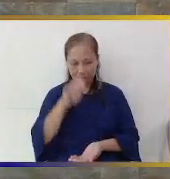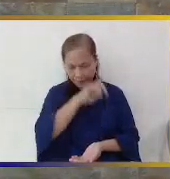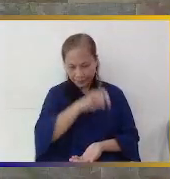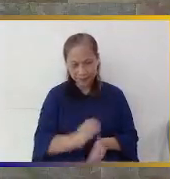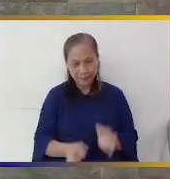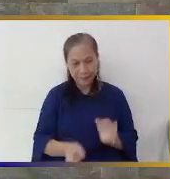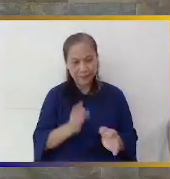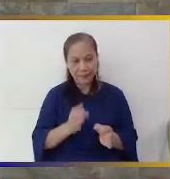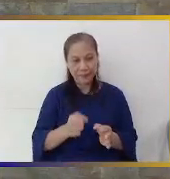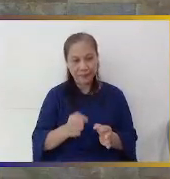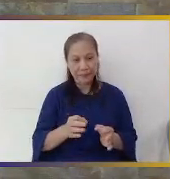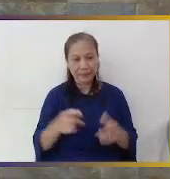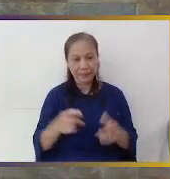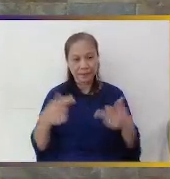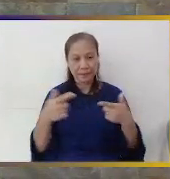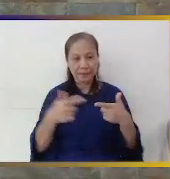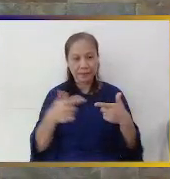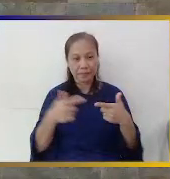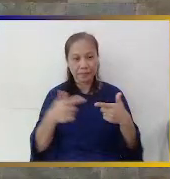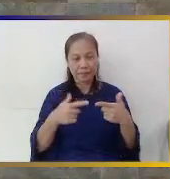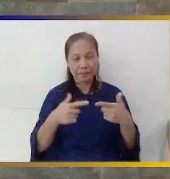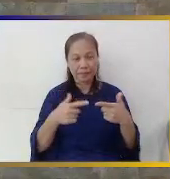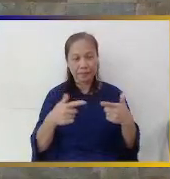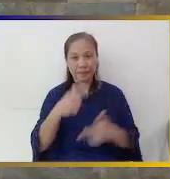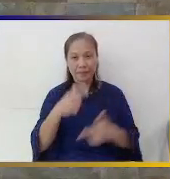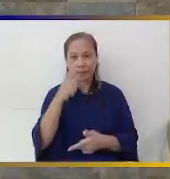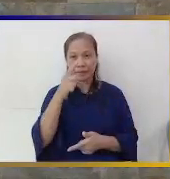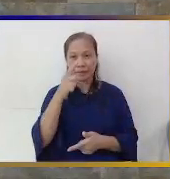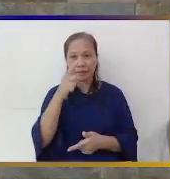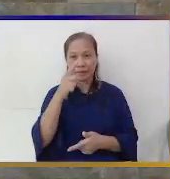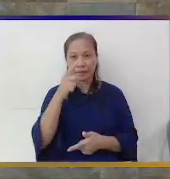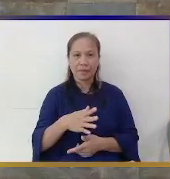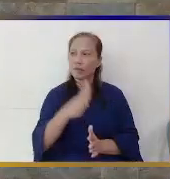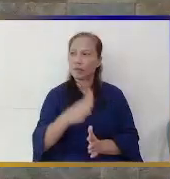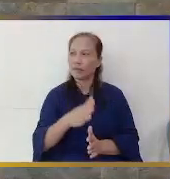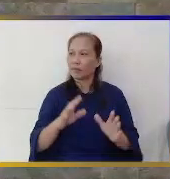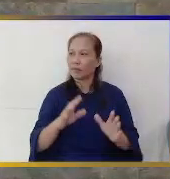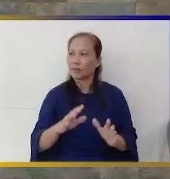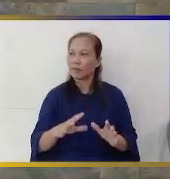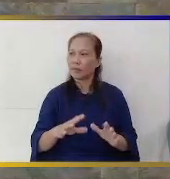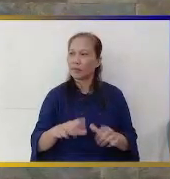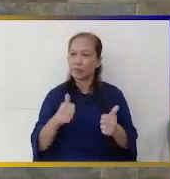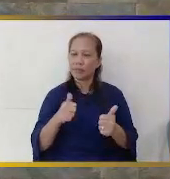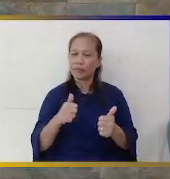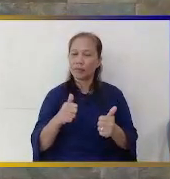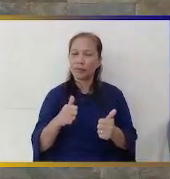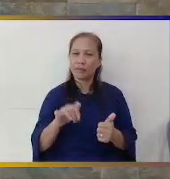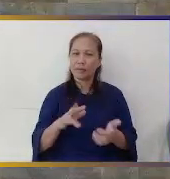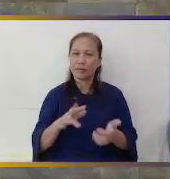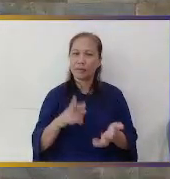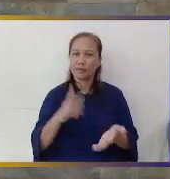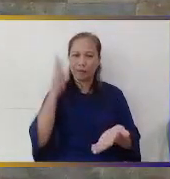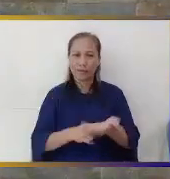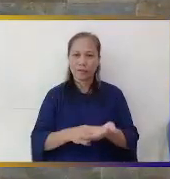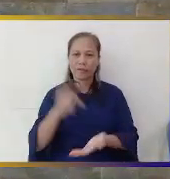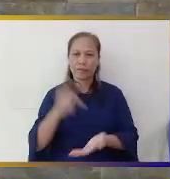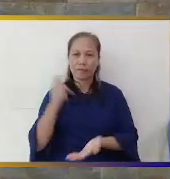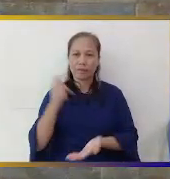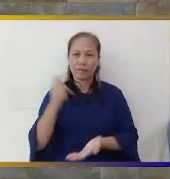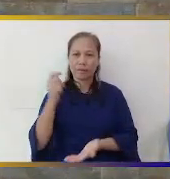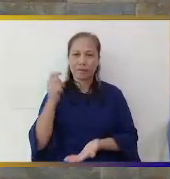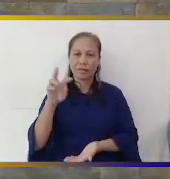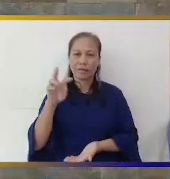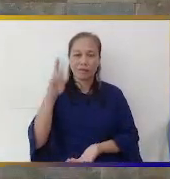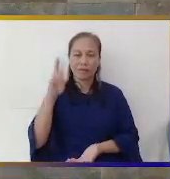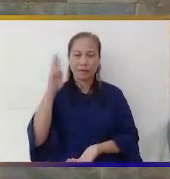ang Panginoon ipapamukha SAO ng panginoon ipapakita SAO ng Panginoon kung gaanong hindi mo maaabot ang kanyang kaisipan kalain niyo